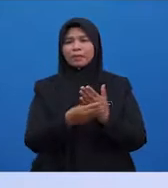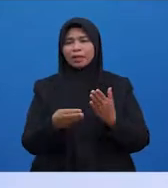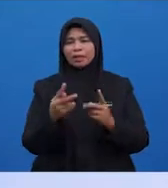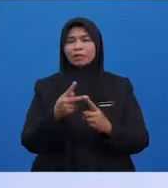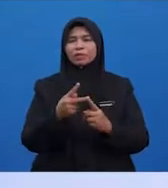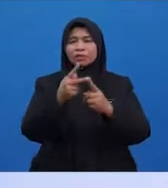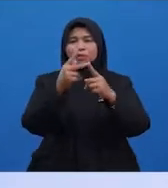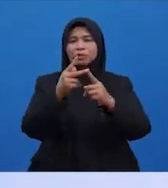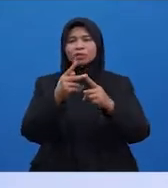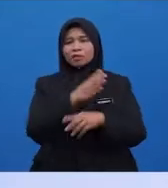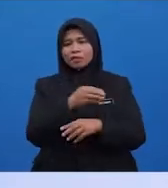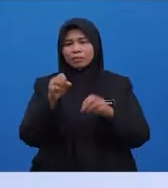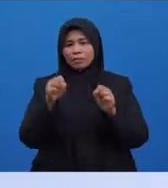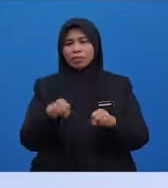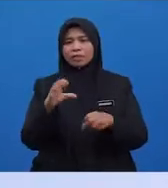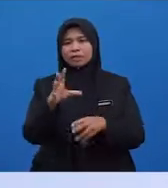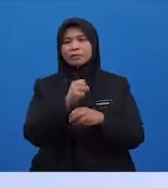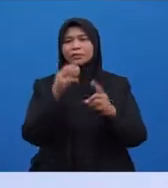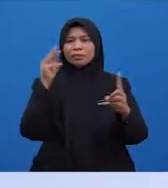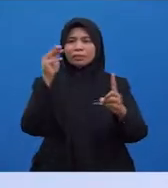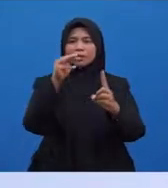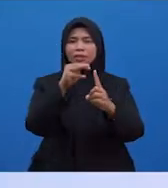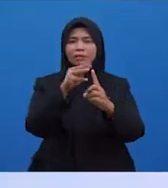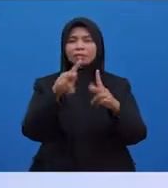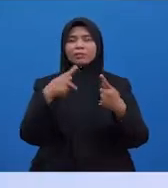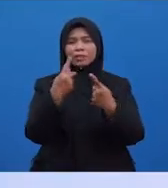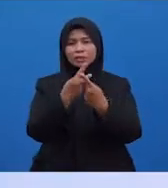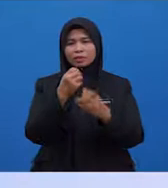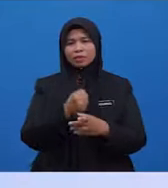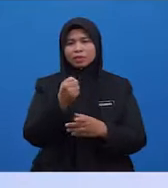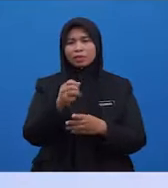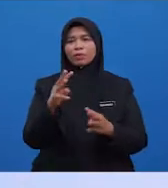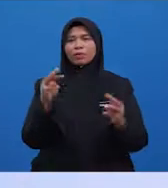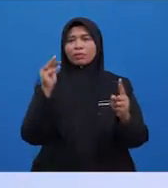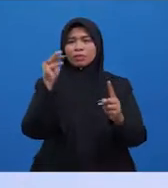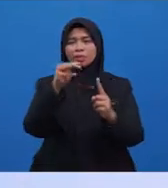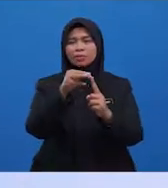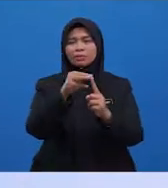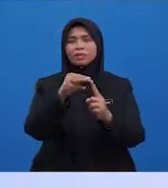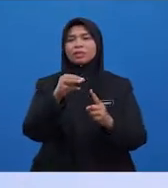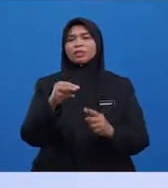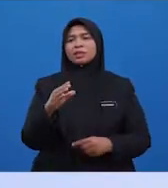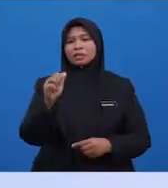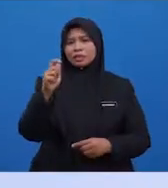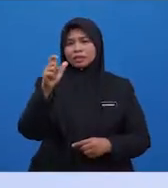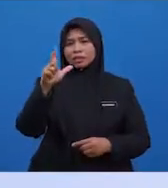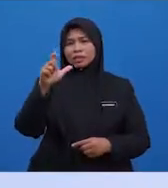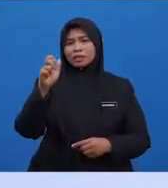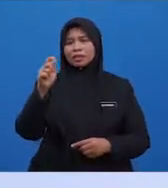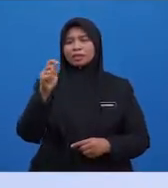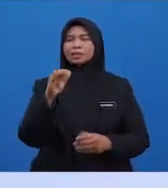dan mampu mencapai matlamat pasukan ataupun matlamat atlet tersebut.